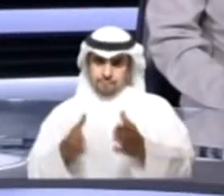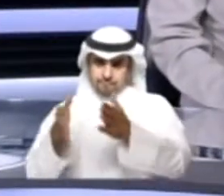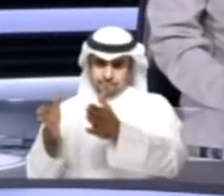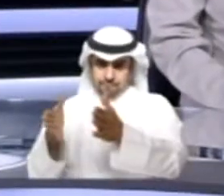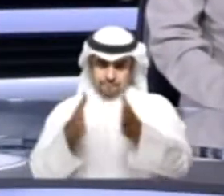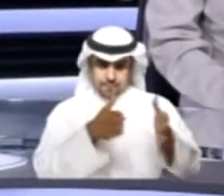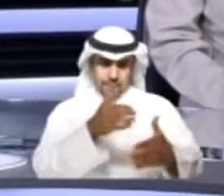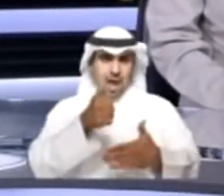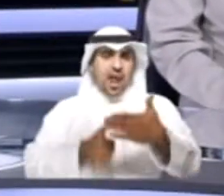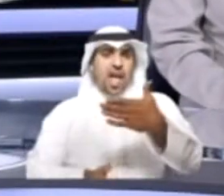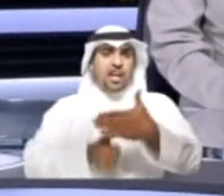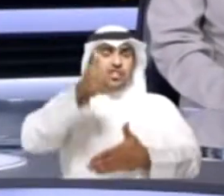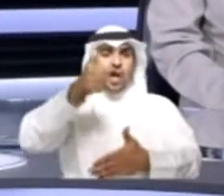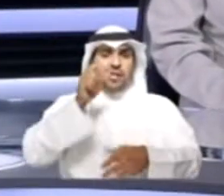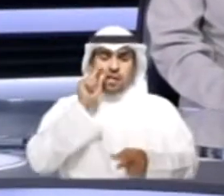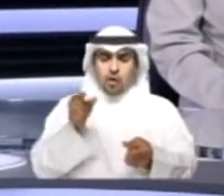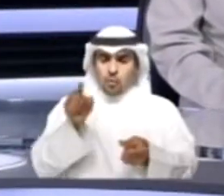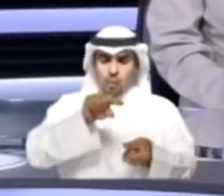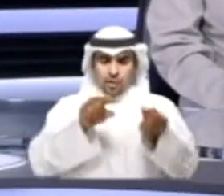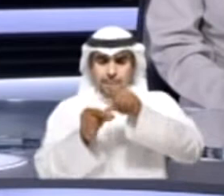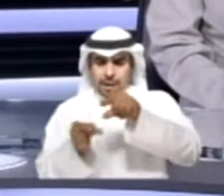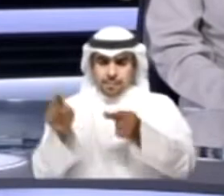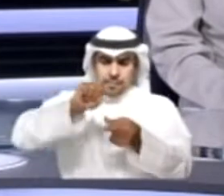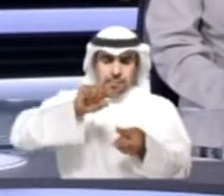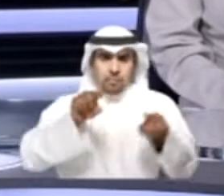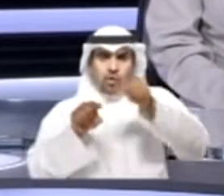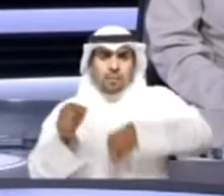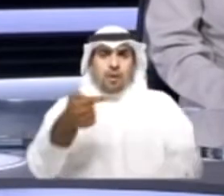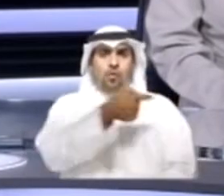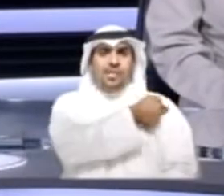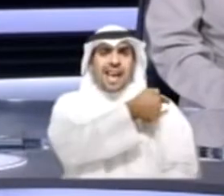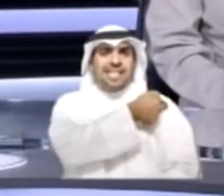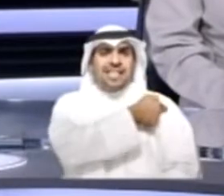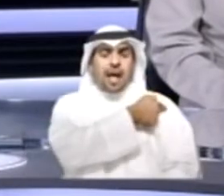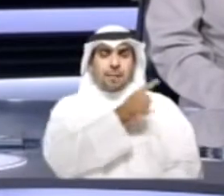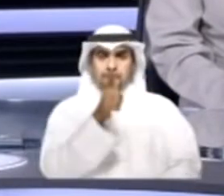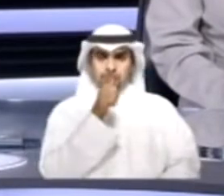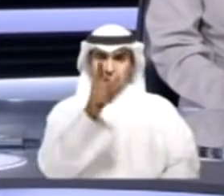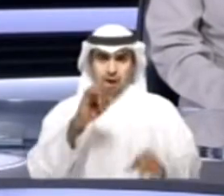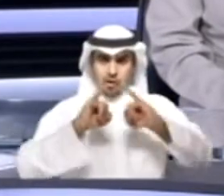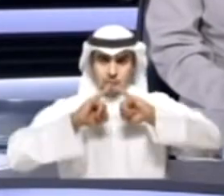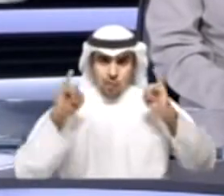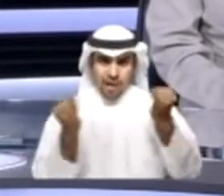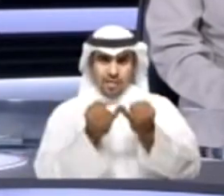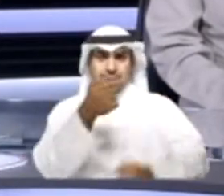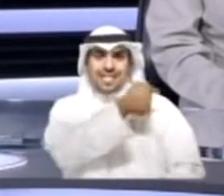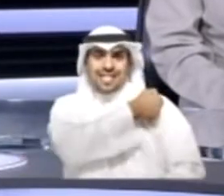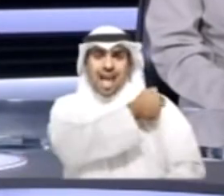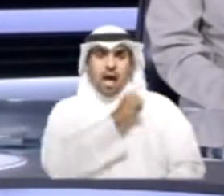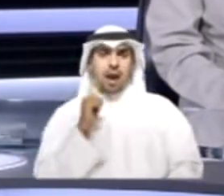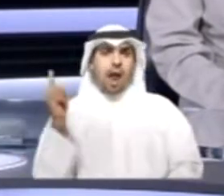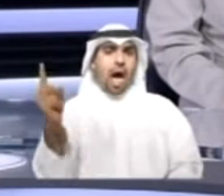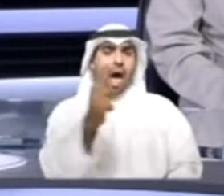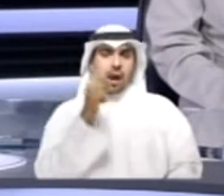وإنجاز مستحق يضاف لمختبرات الصحة العامة بعدما أكدت منظمة الصحة العالمية كفاءة المختبرات المرجعية